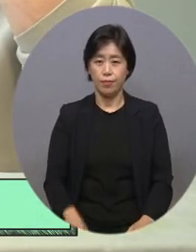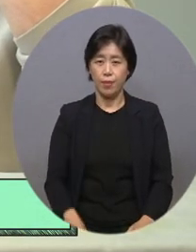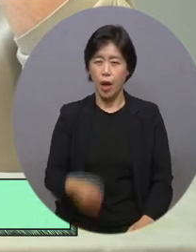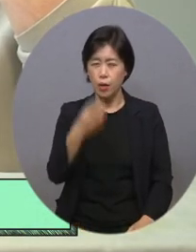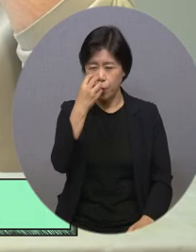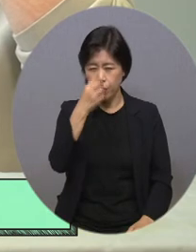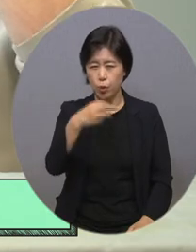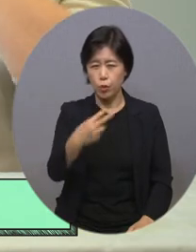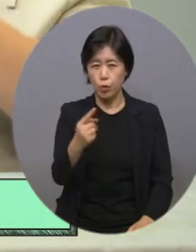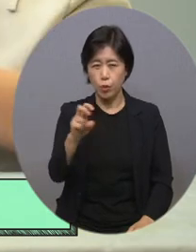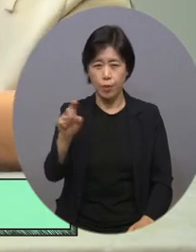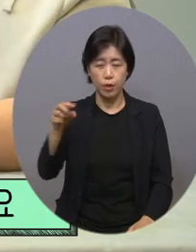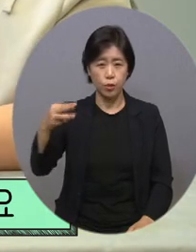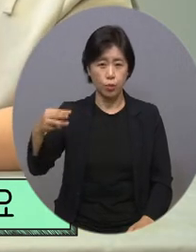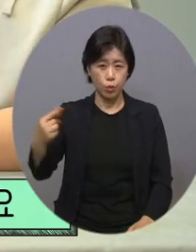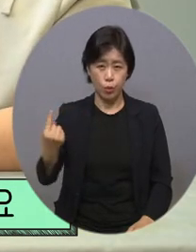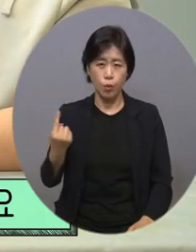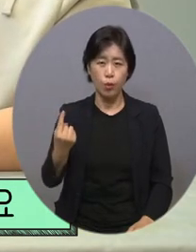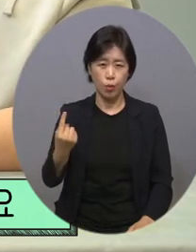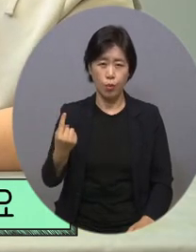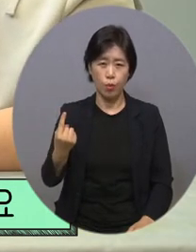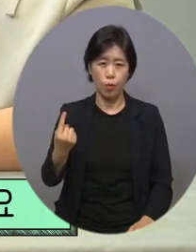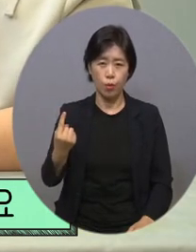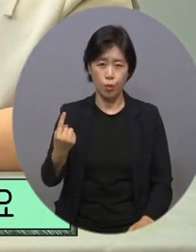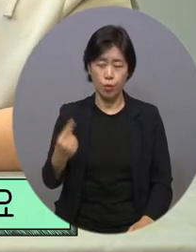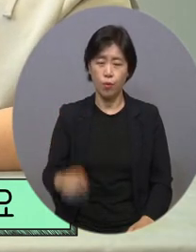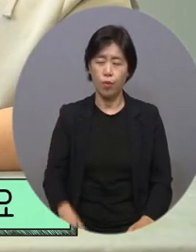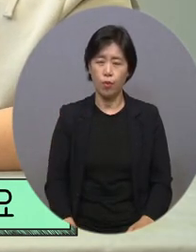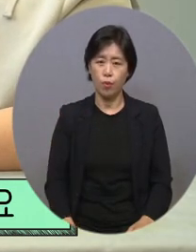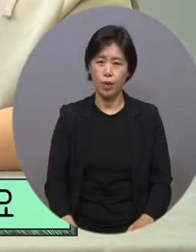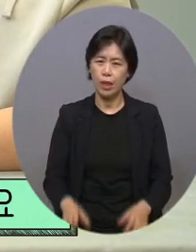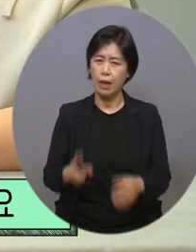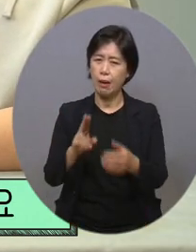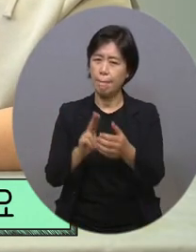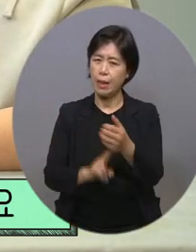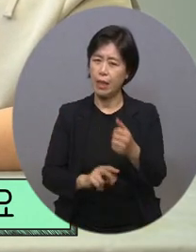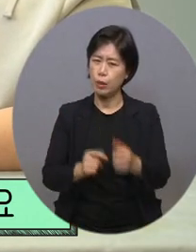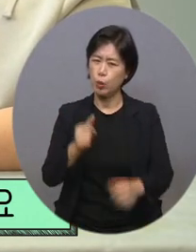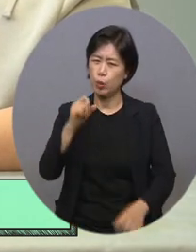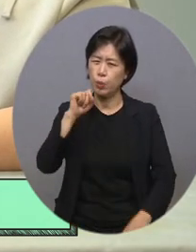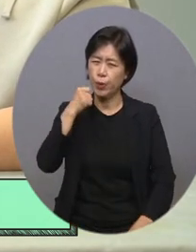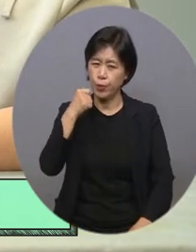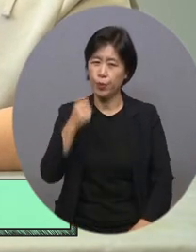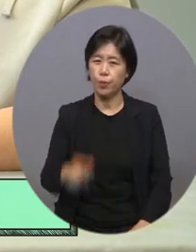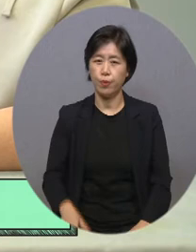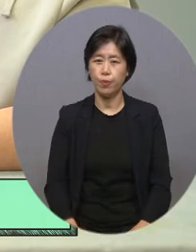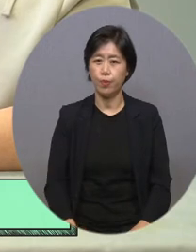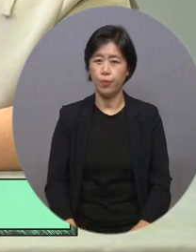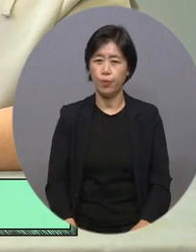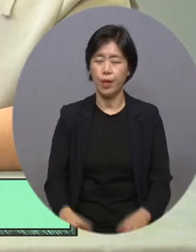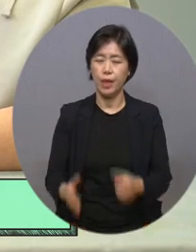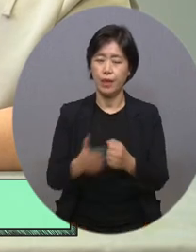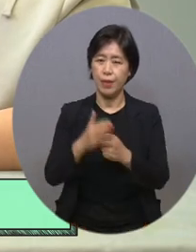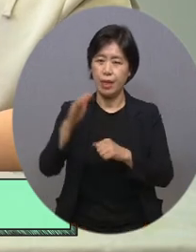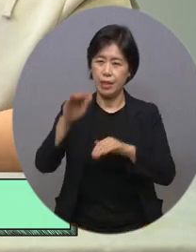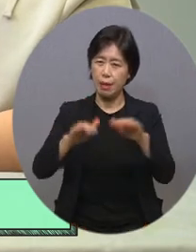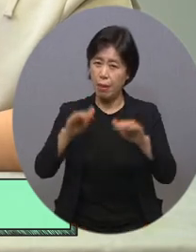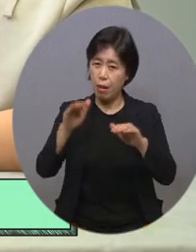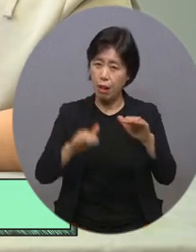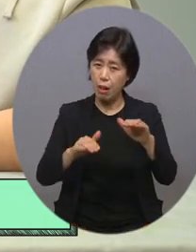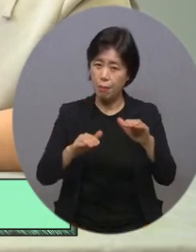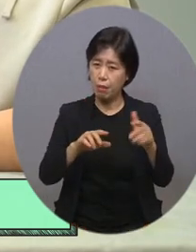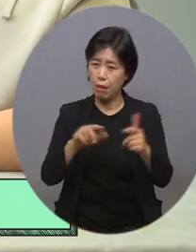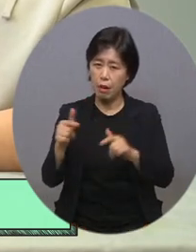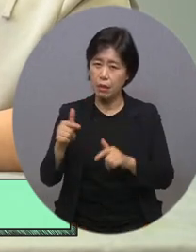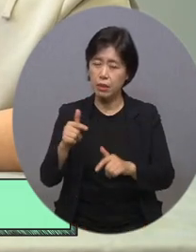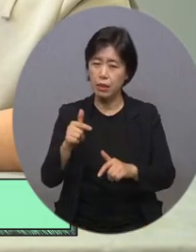자체가 생각보다 좀 진입 장벽이 굉장히 좀 낮은 품목 중에 하나거든요. 그래서 어쨌건 차별성이나 이런